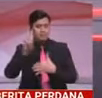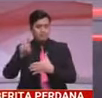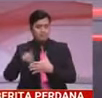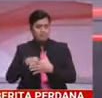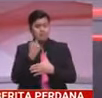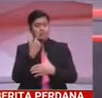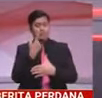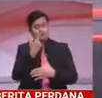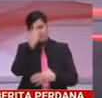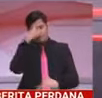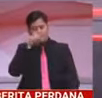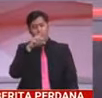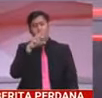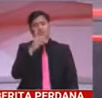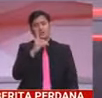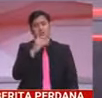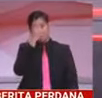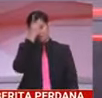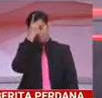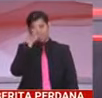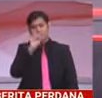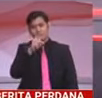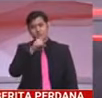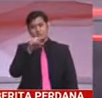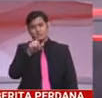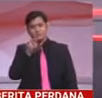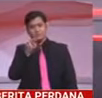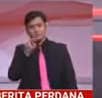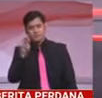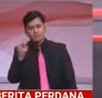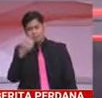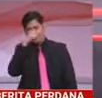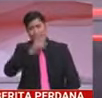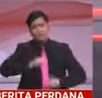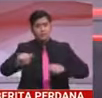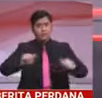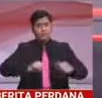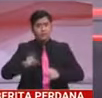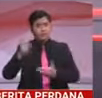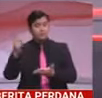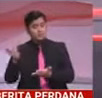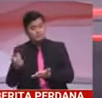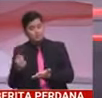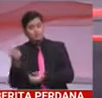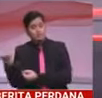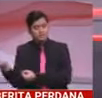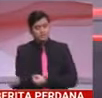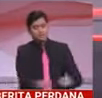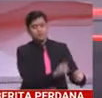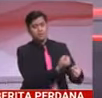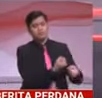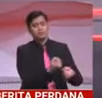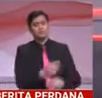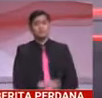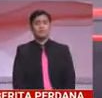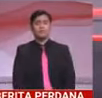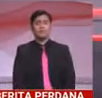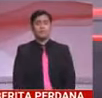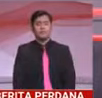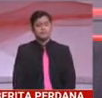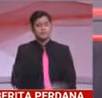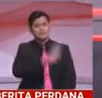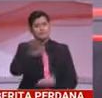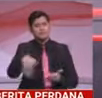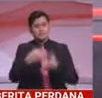dicari mazharuddin daripada semua aktiviti hoki berkuasa serta merta lembaga eksekutif MSC dalam satu masyarakat semalam